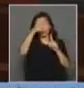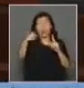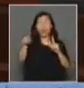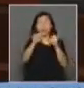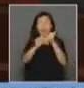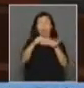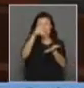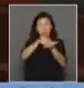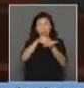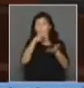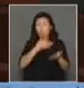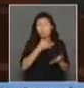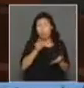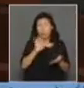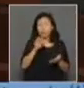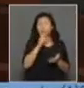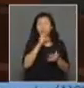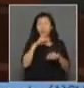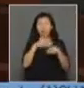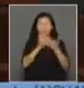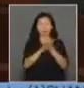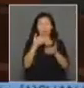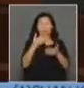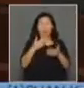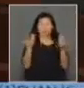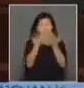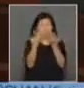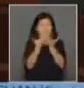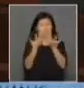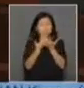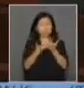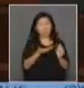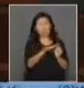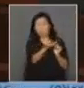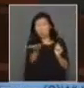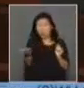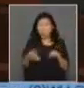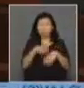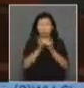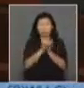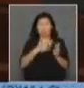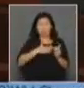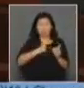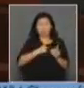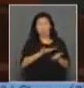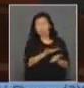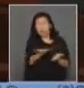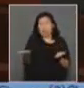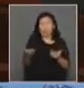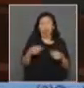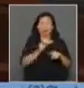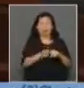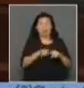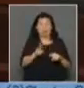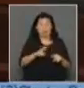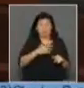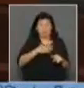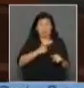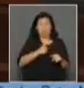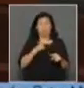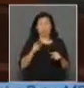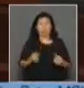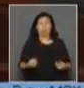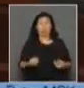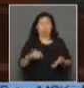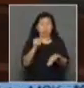說大倒數大攤牌了，已經有人預備大攤牌了，預備是盡此一煲，用武